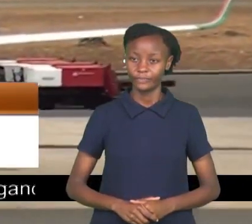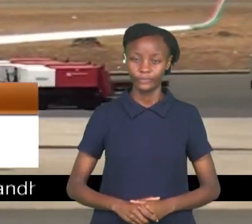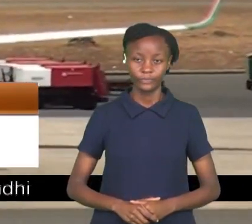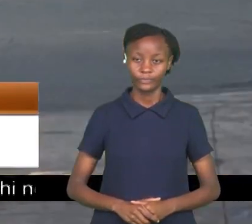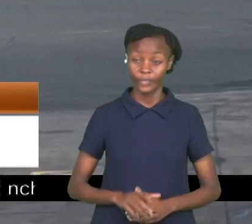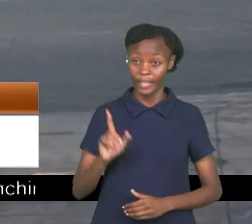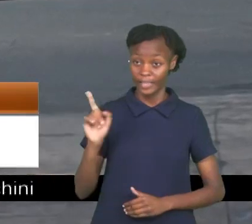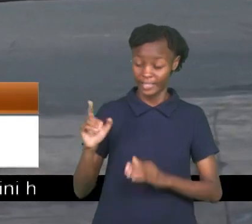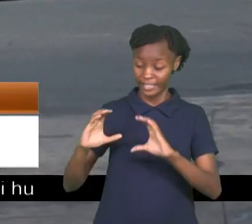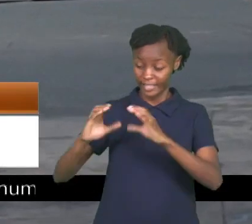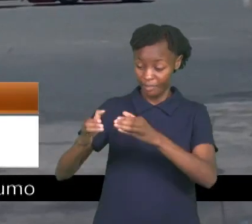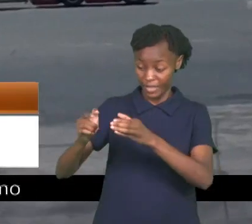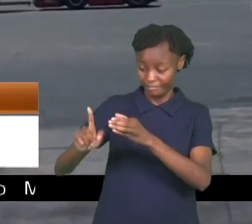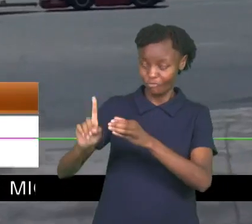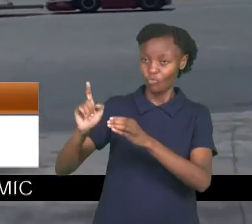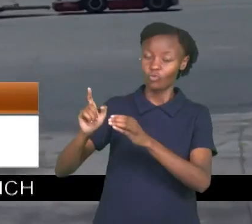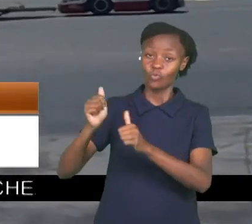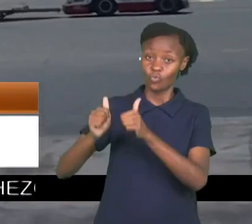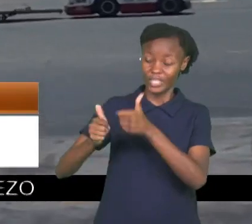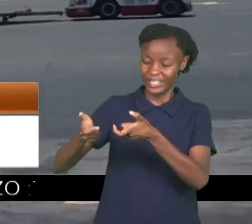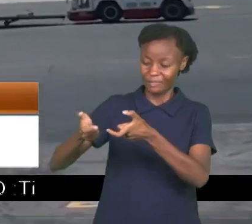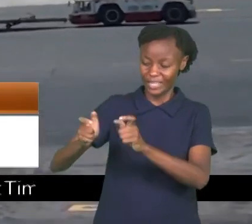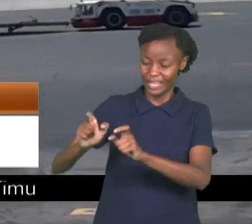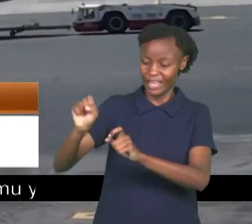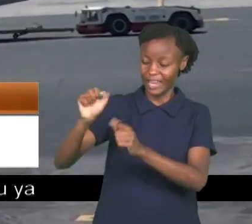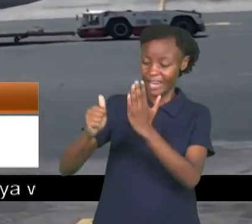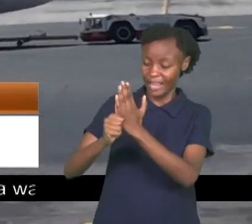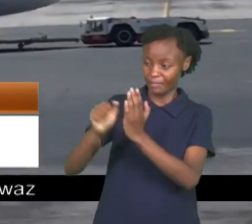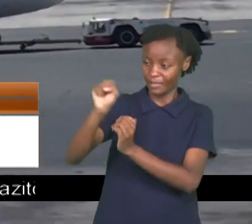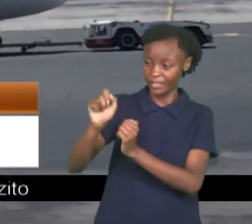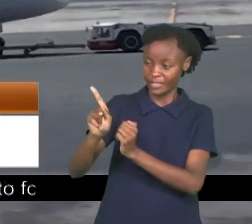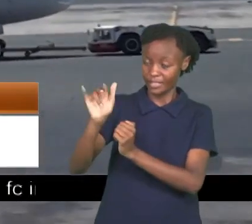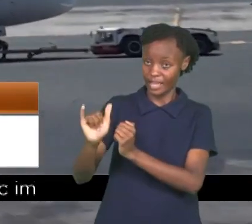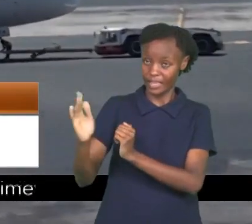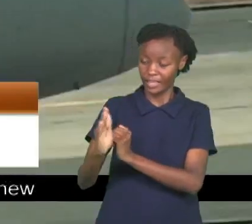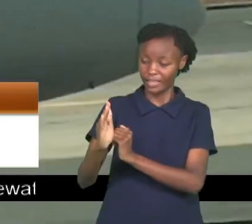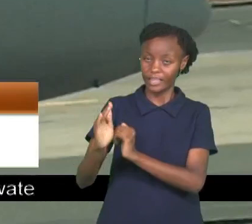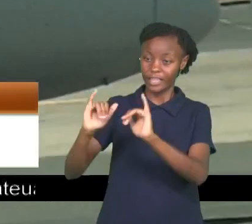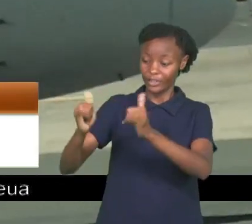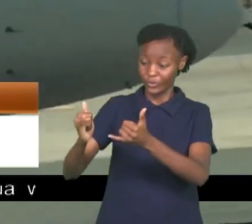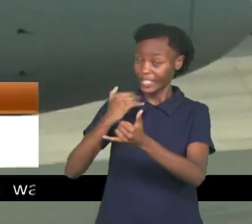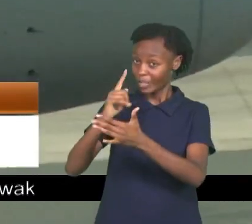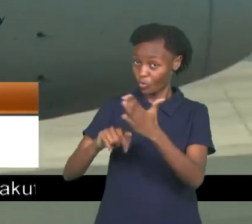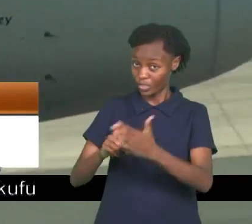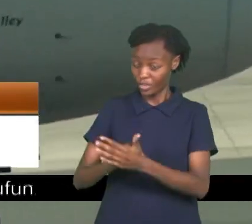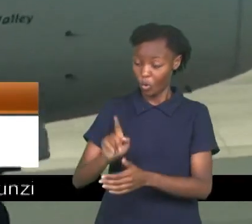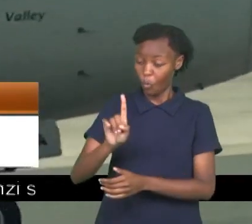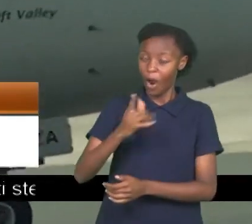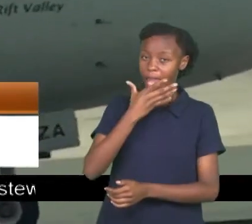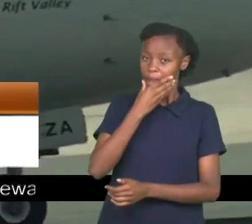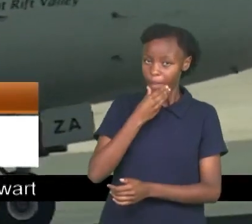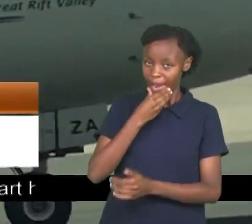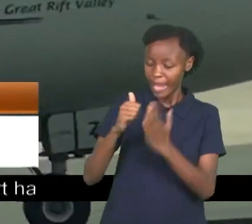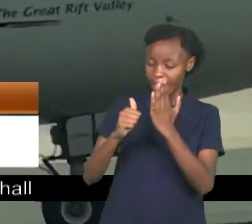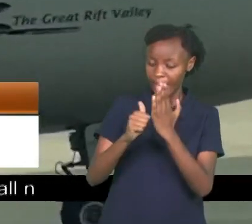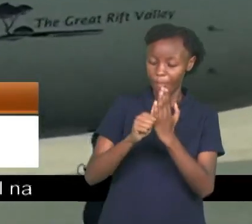Kampuni ya habari ya Uingereza Sky News katika upekuzi na uchunguzi wake wiki iliyopita lidai kuwa jamaa kwa jina la Paul Manyasi